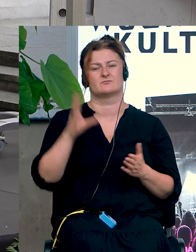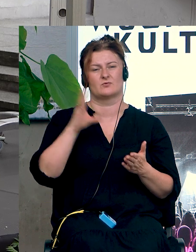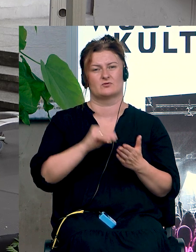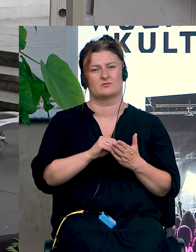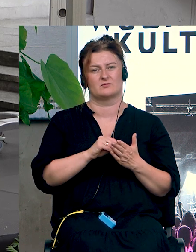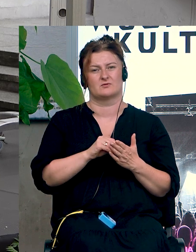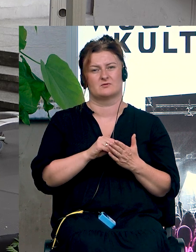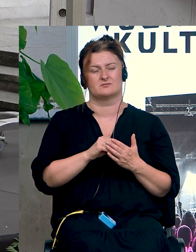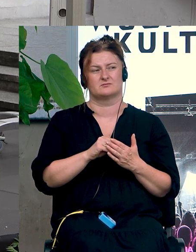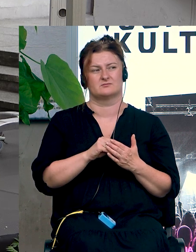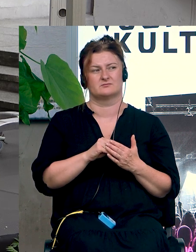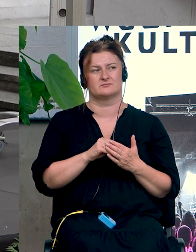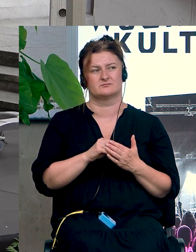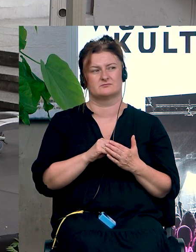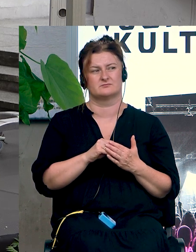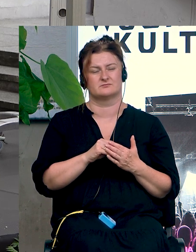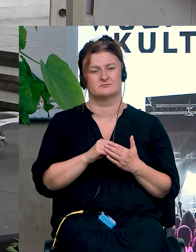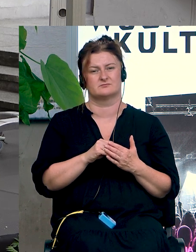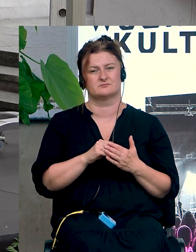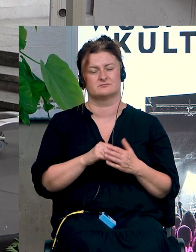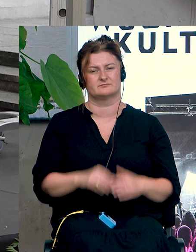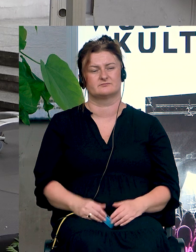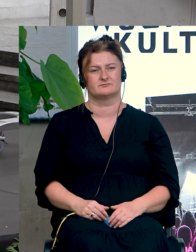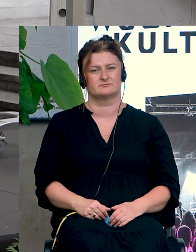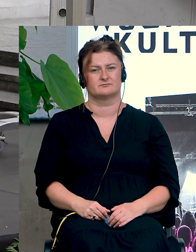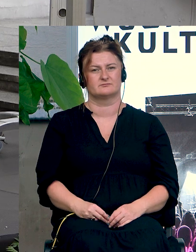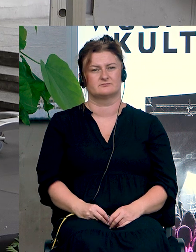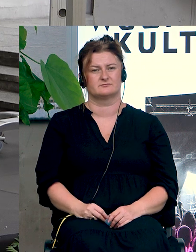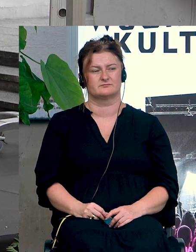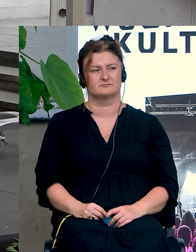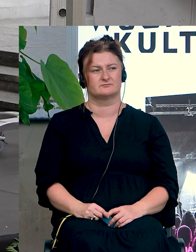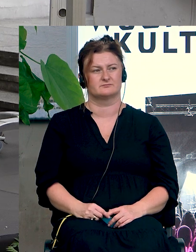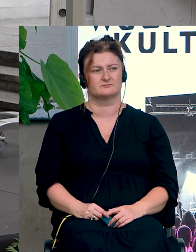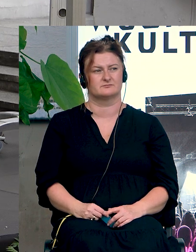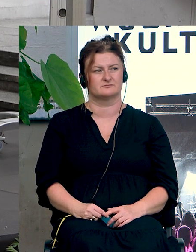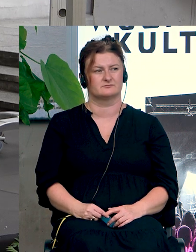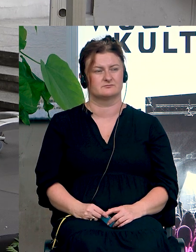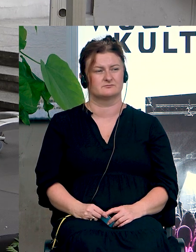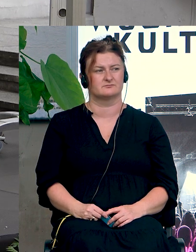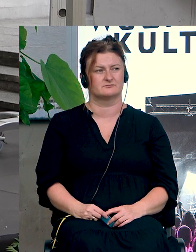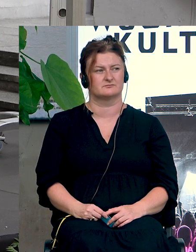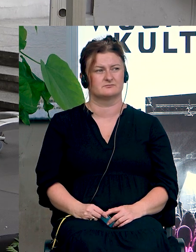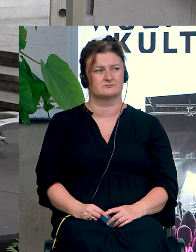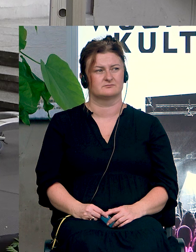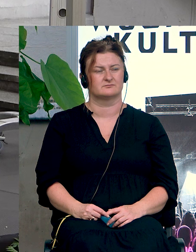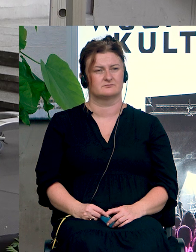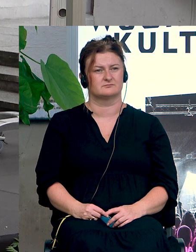czy Żadan słusznie założył mundur. O to mi chodziło. Kto?